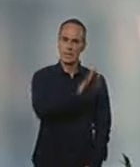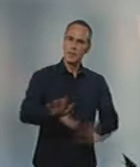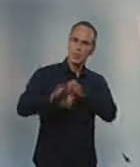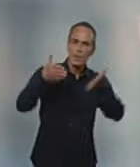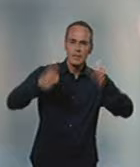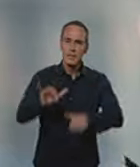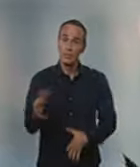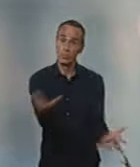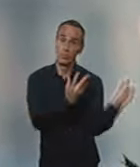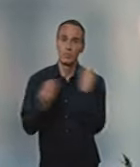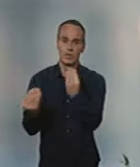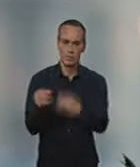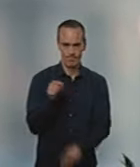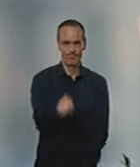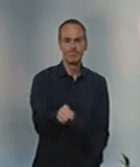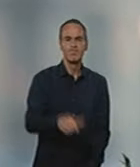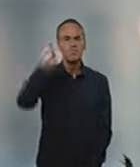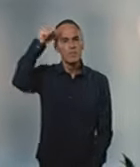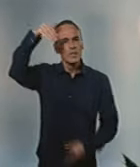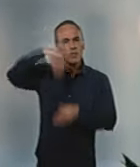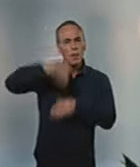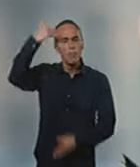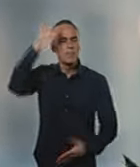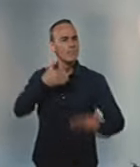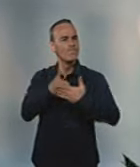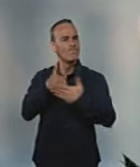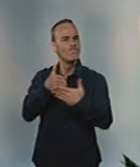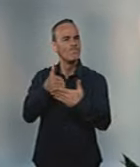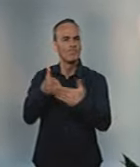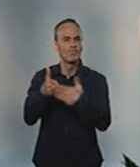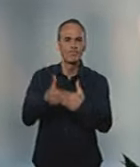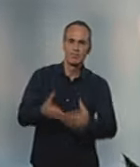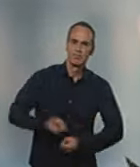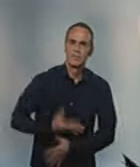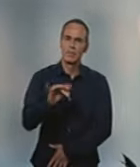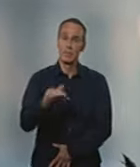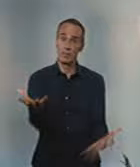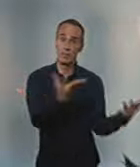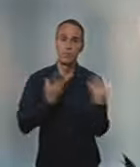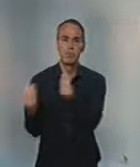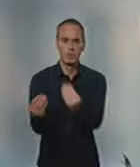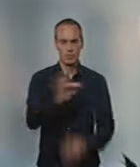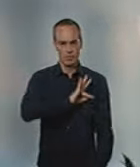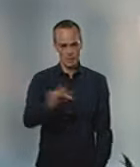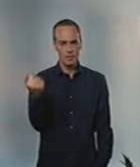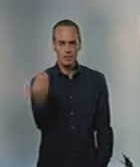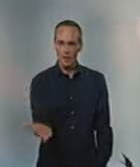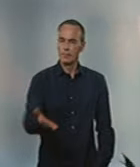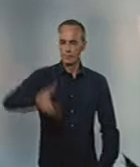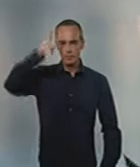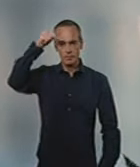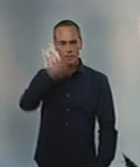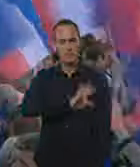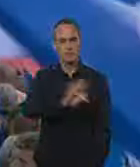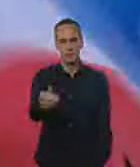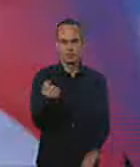décide et dans la République quand il y a blocage on donne la parole au peuple c'est cela la République